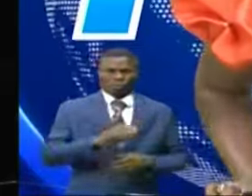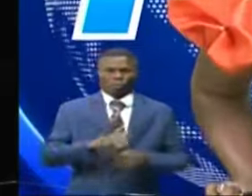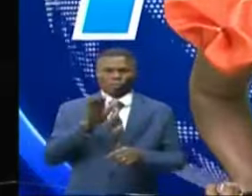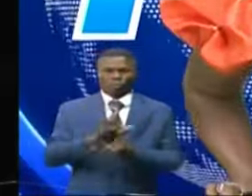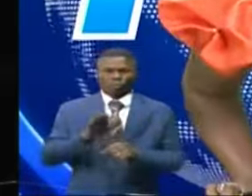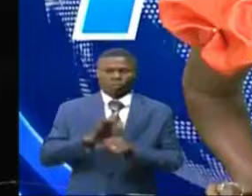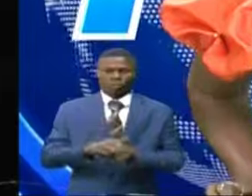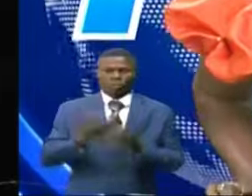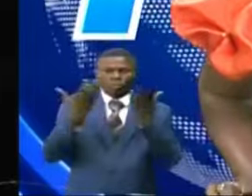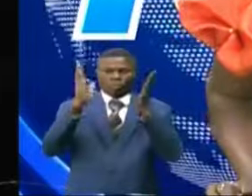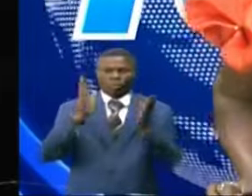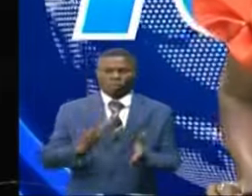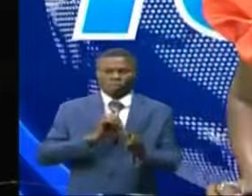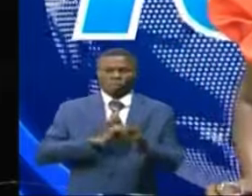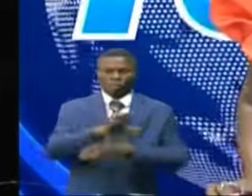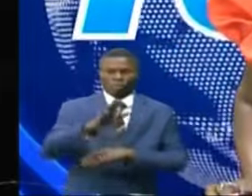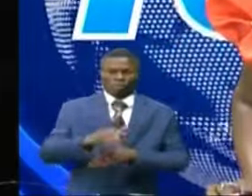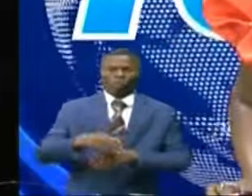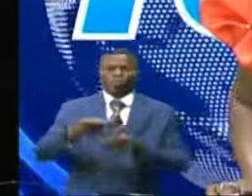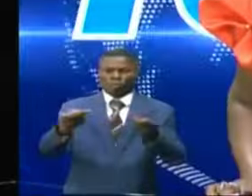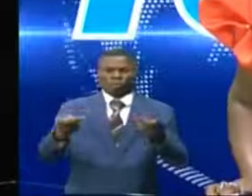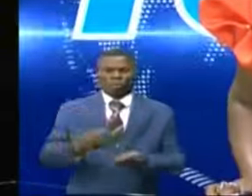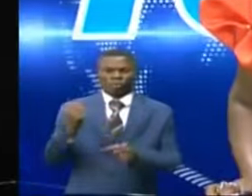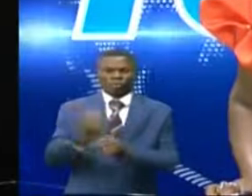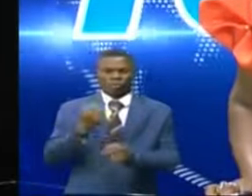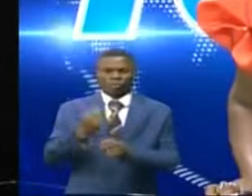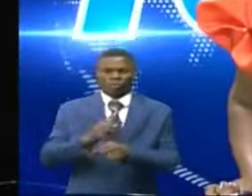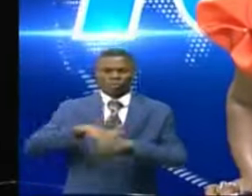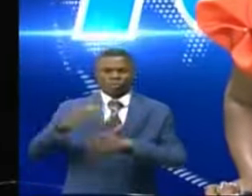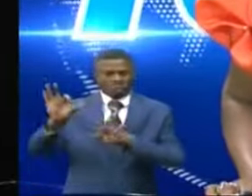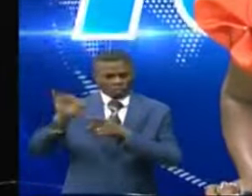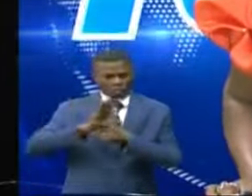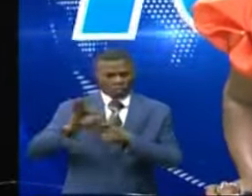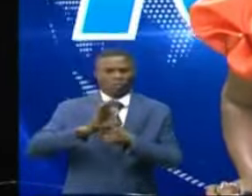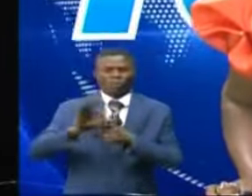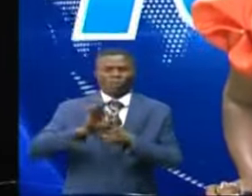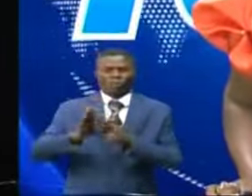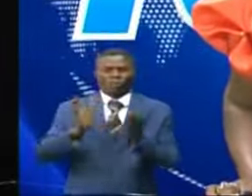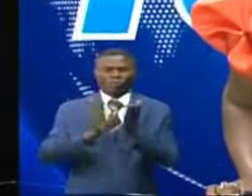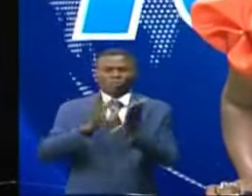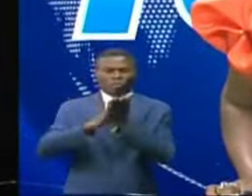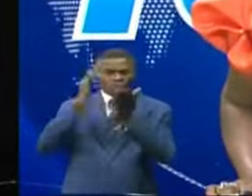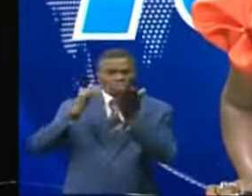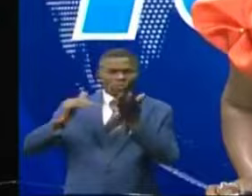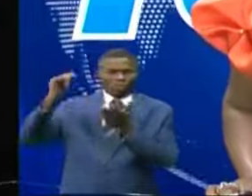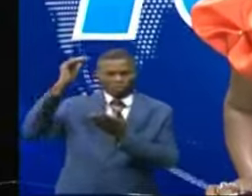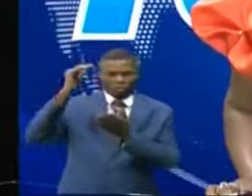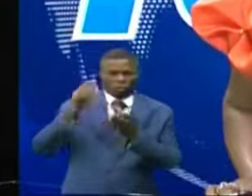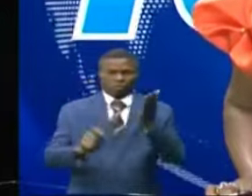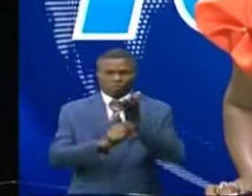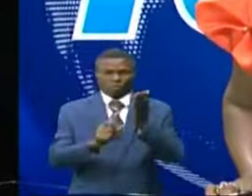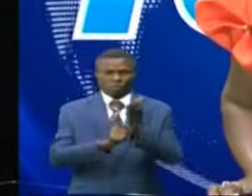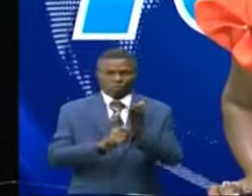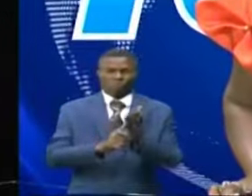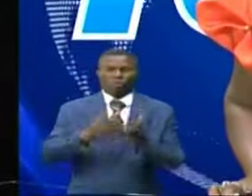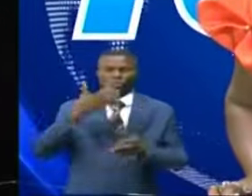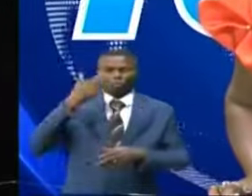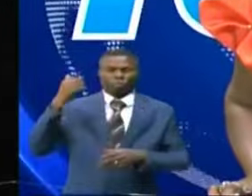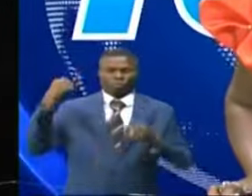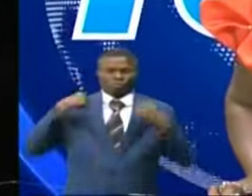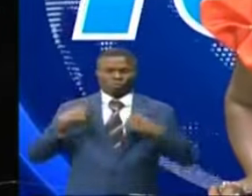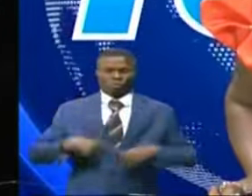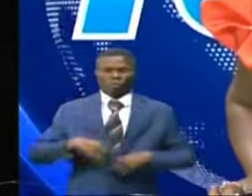Plusieurs lauréats déversés sur le marché de l'emploi après leur formation à l'Institut supérieur de technique médicale